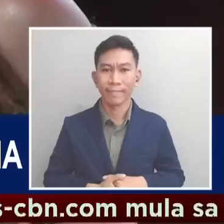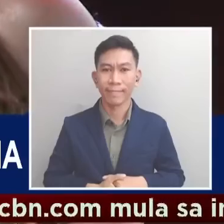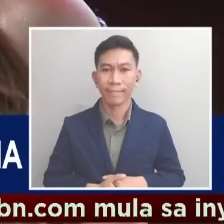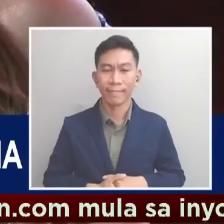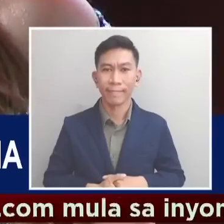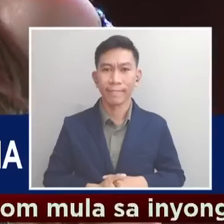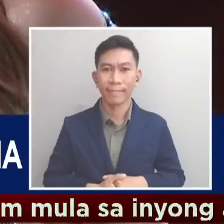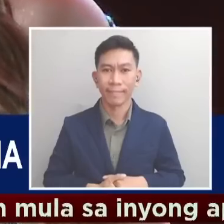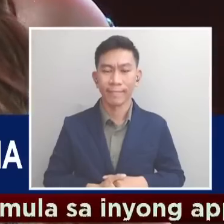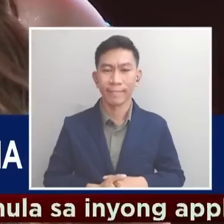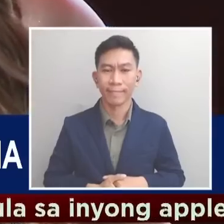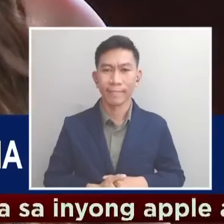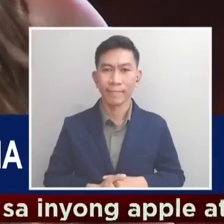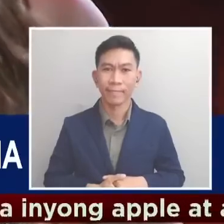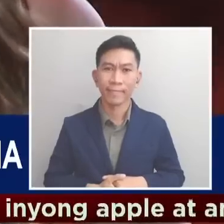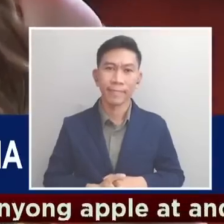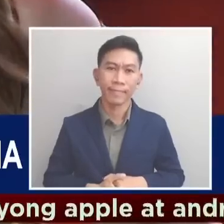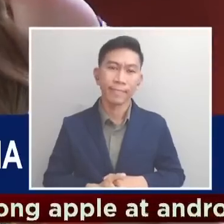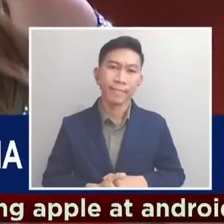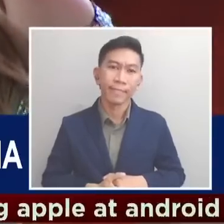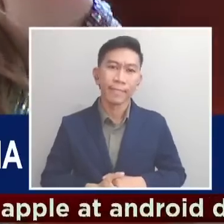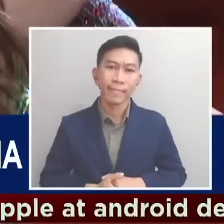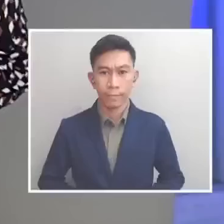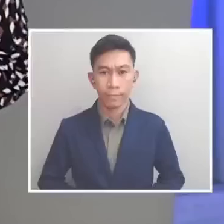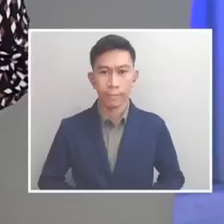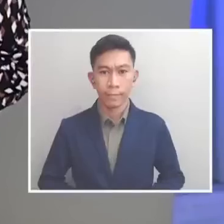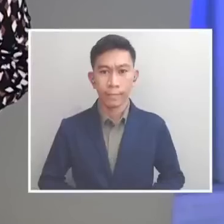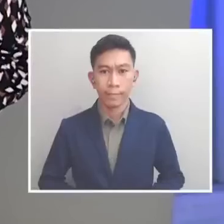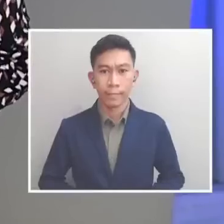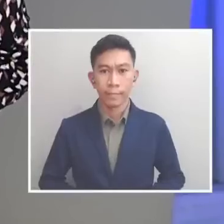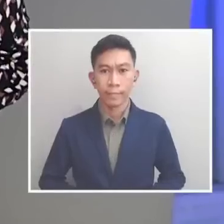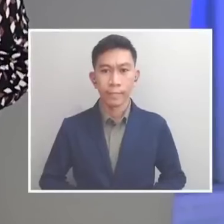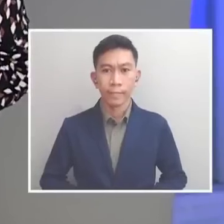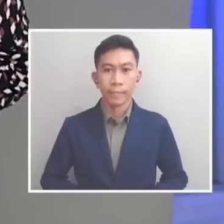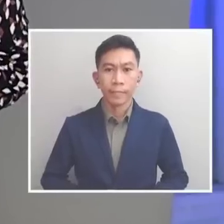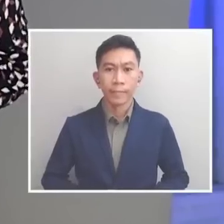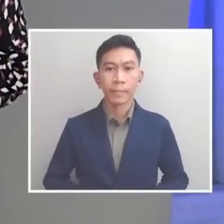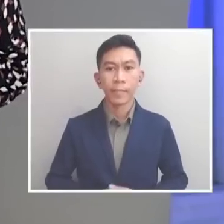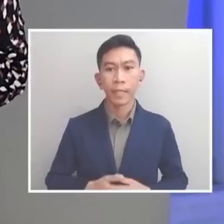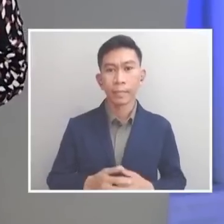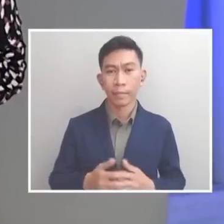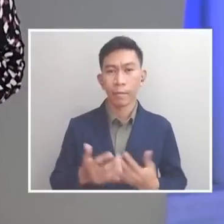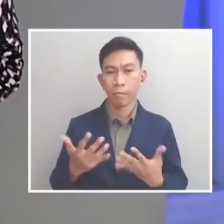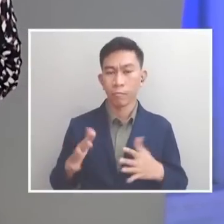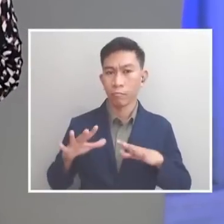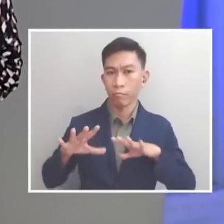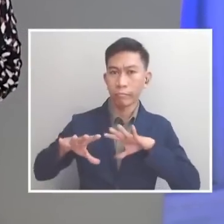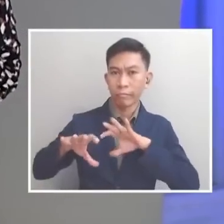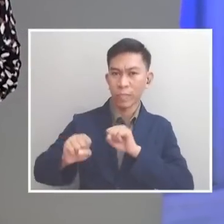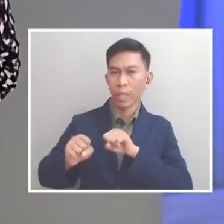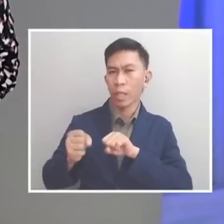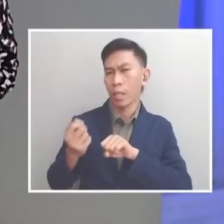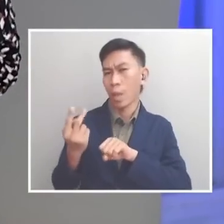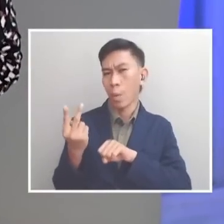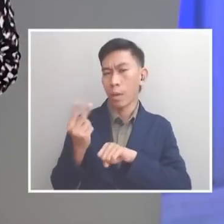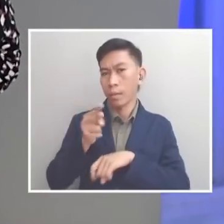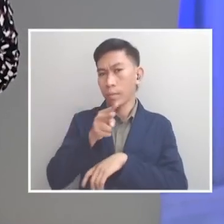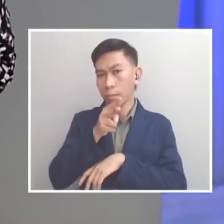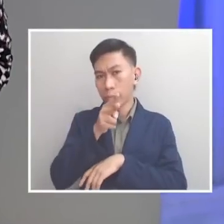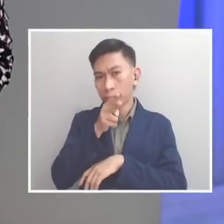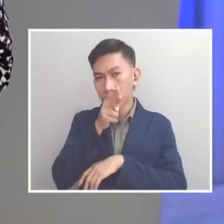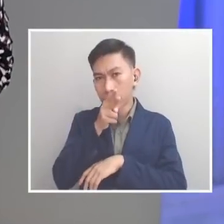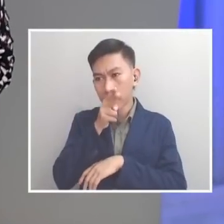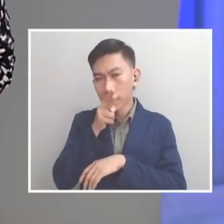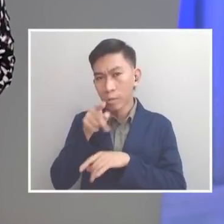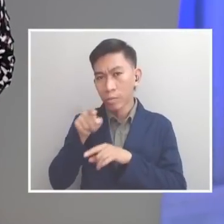Ganiel Krishnan, ABS-CBN News. Arestado ang dalawang suspect sa Malabon City